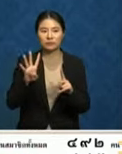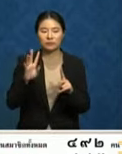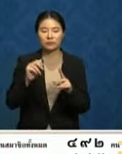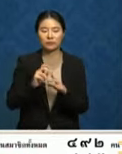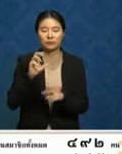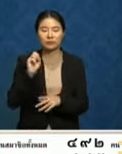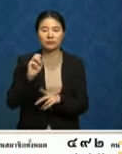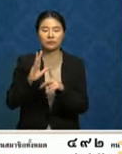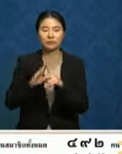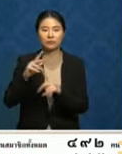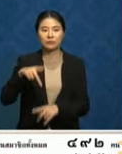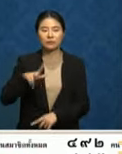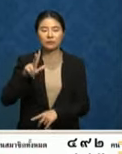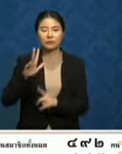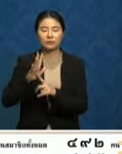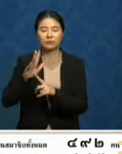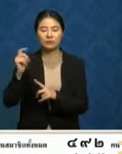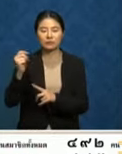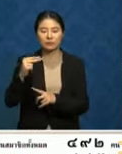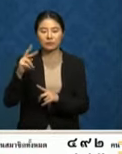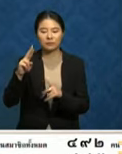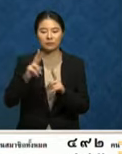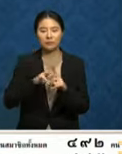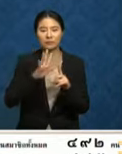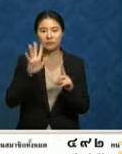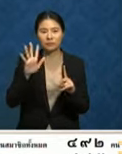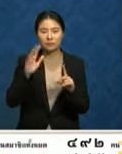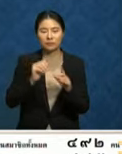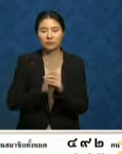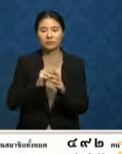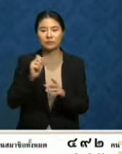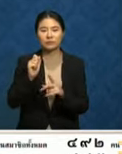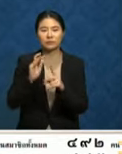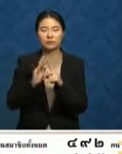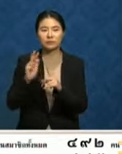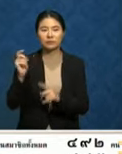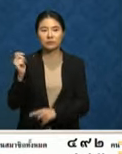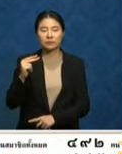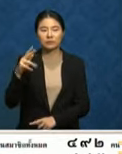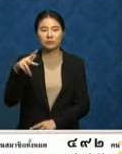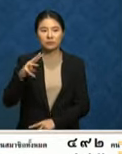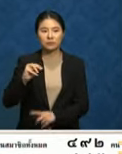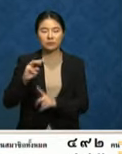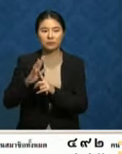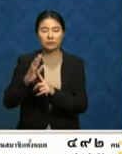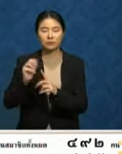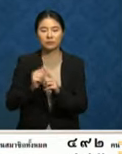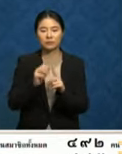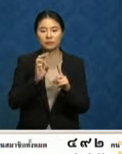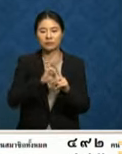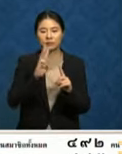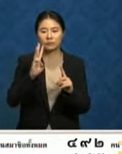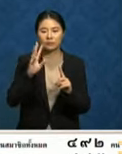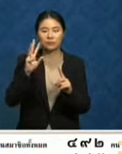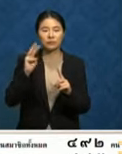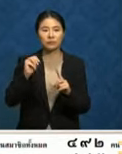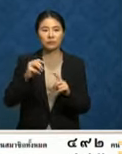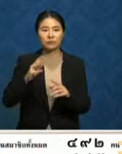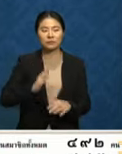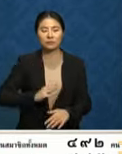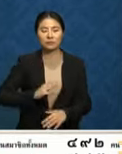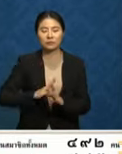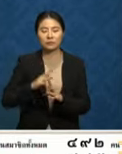นายสุพัฒน์บุญส่ง 5นางสาวอุปมาชัยหง 6นายภาคภูมิรุจิขจรเดช